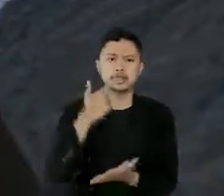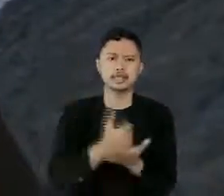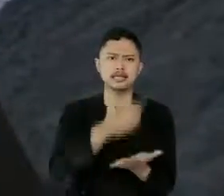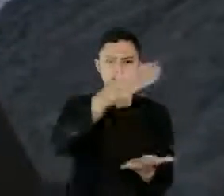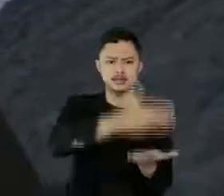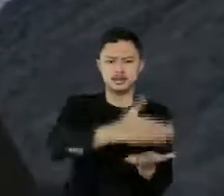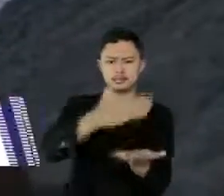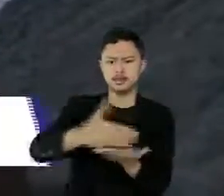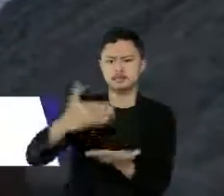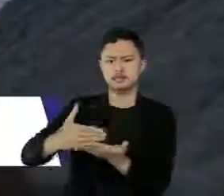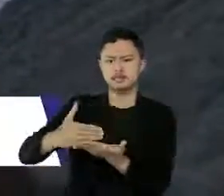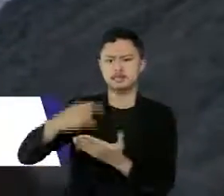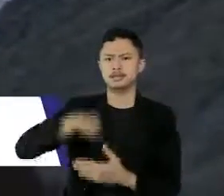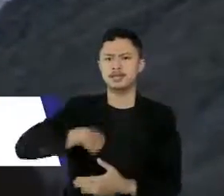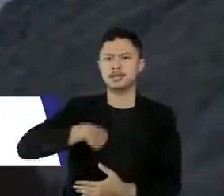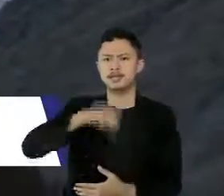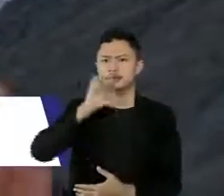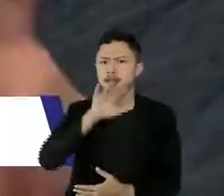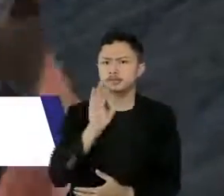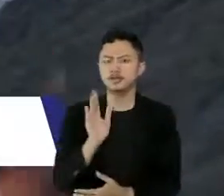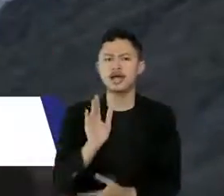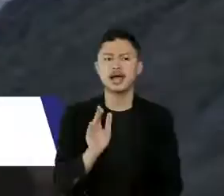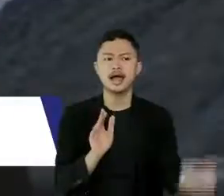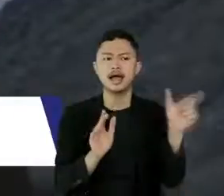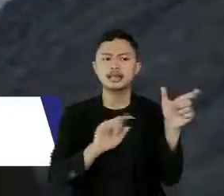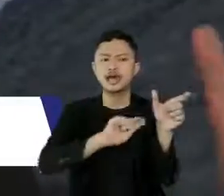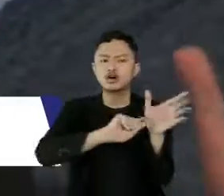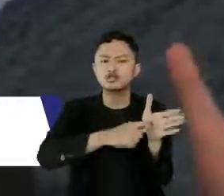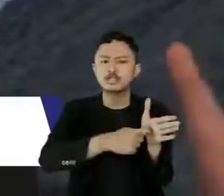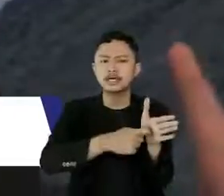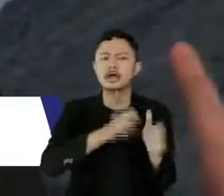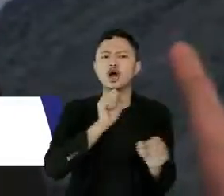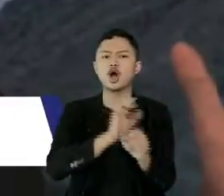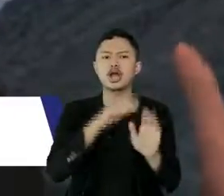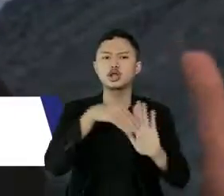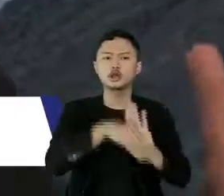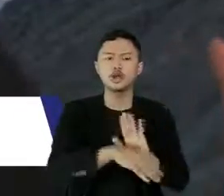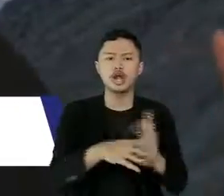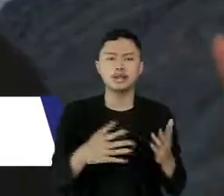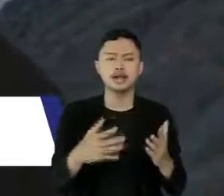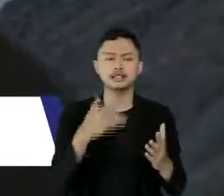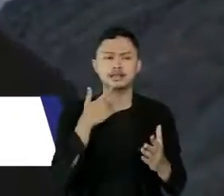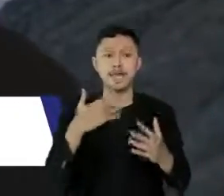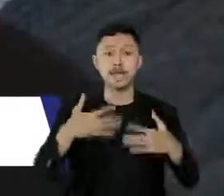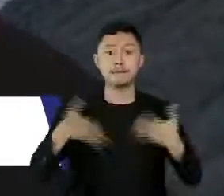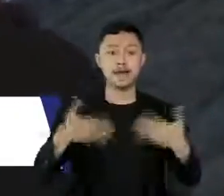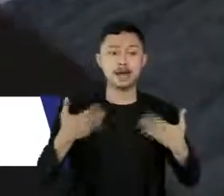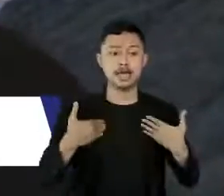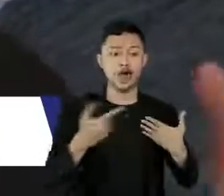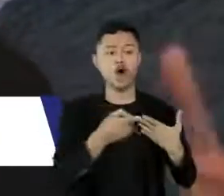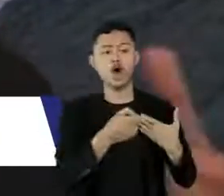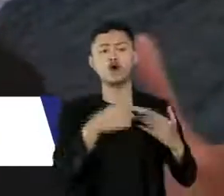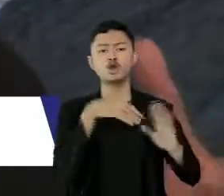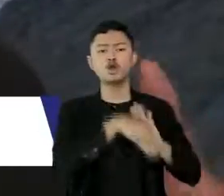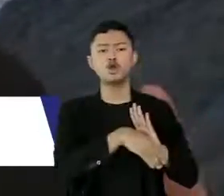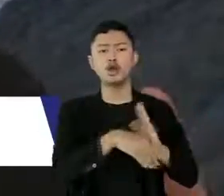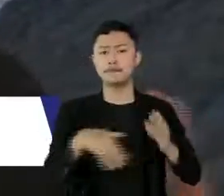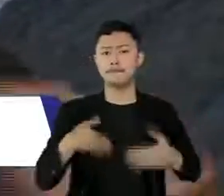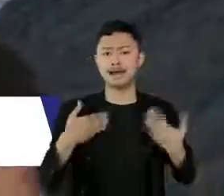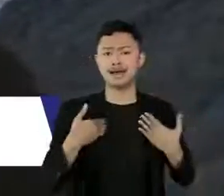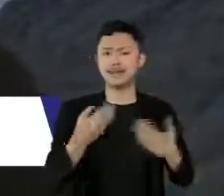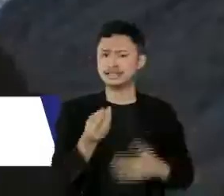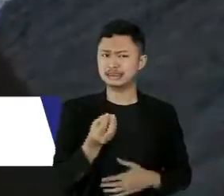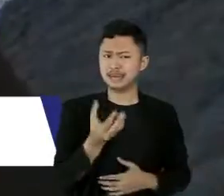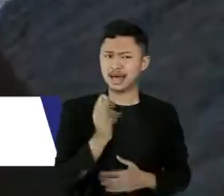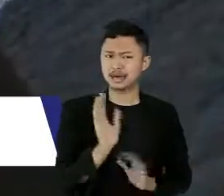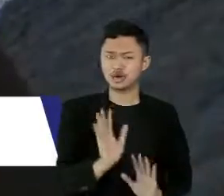Dan Mas Menteri juga sudah sampaikan, itu menjadi salah satu kata kunci agar penyebaran virus itu tidak terlalu sporadis sebenarnya. Tapi apa dikata, sebenarnya yang paling penting